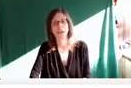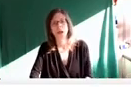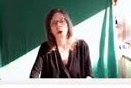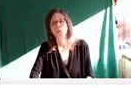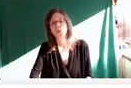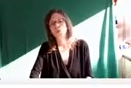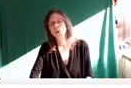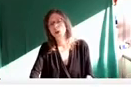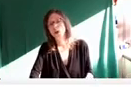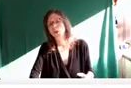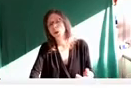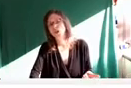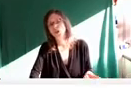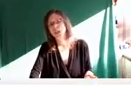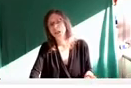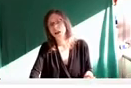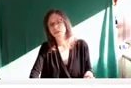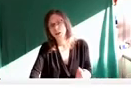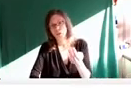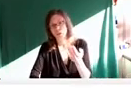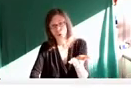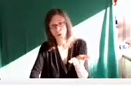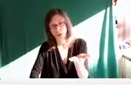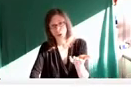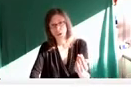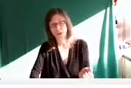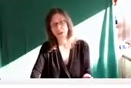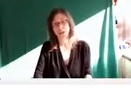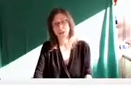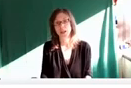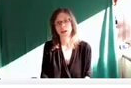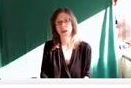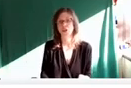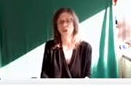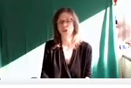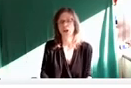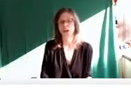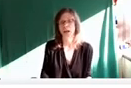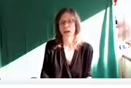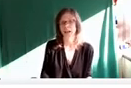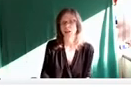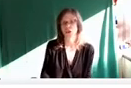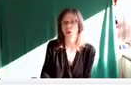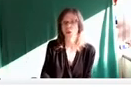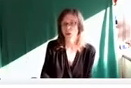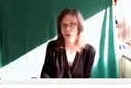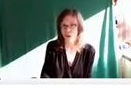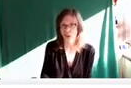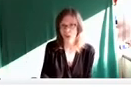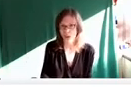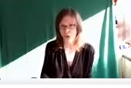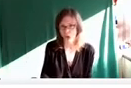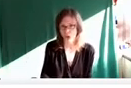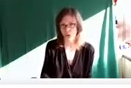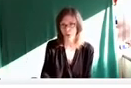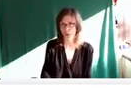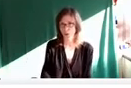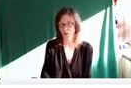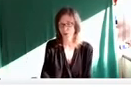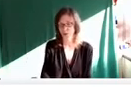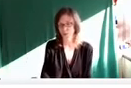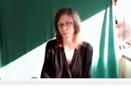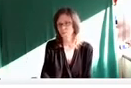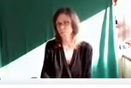compagnie, pour encourager, en fait, justement ceci, c'est-à-dire les chercheurs à rédiger un plan de gestion de données de recherche dans leur